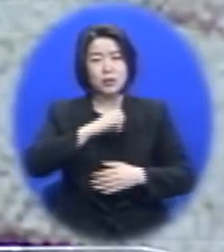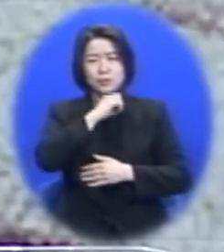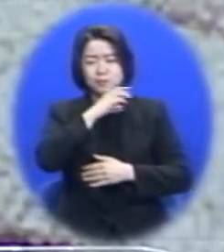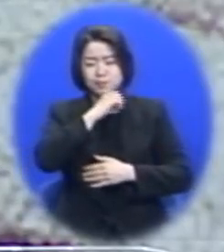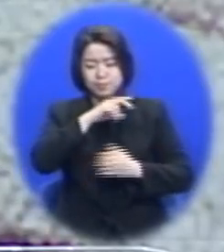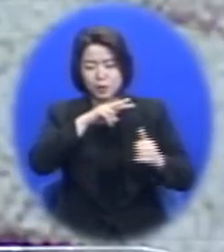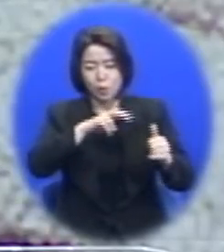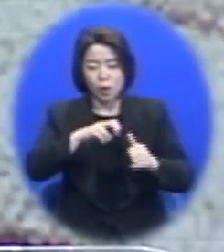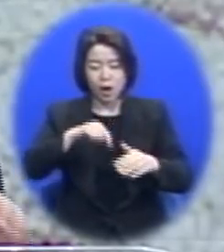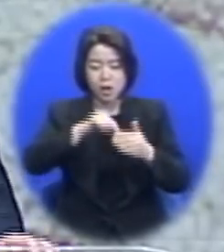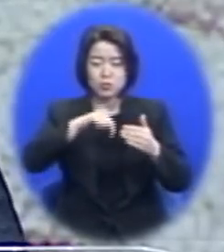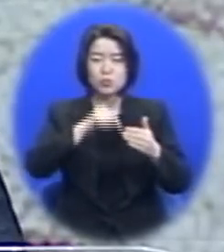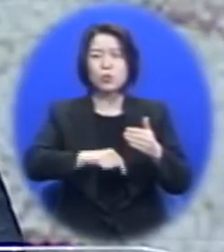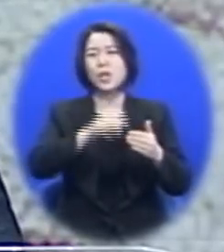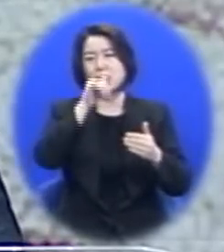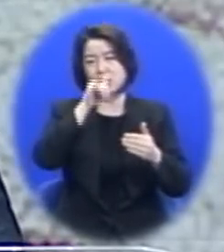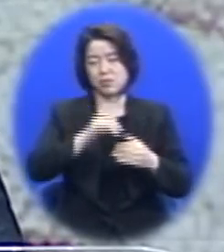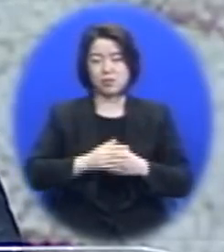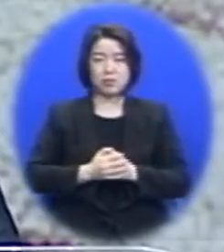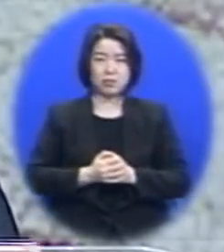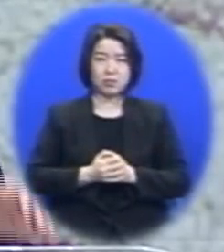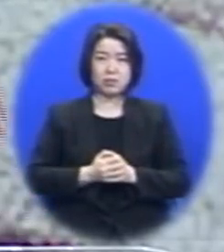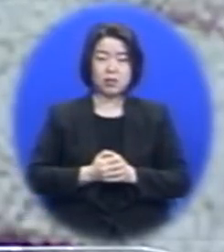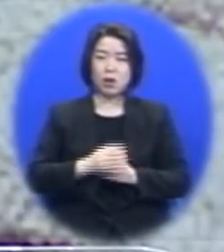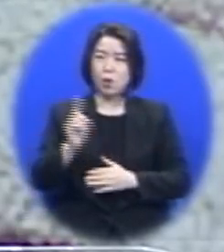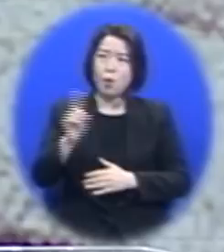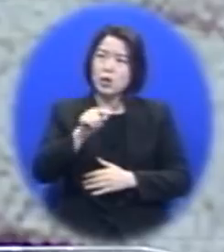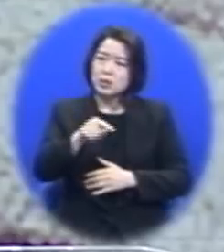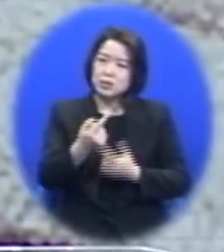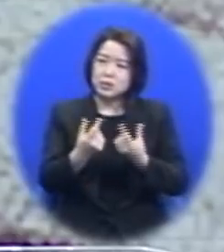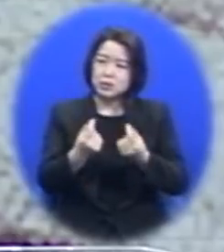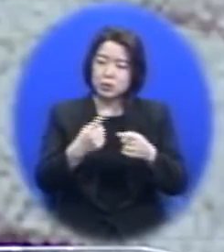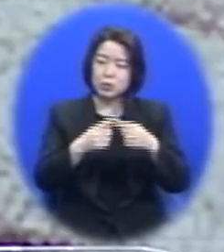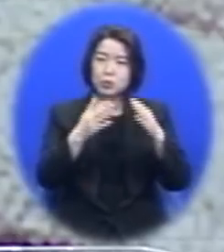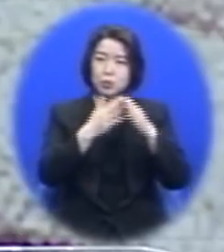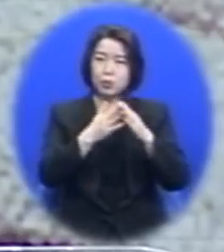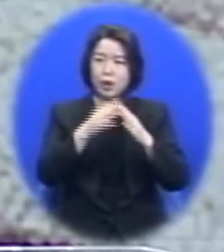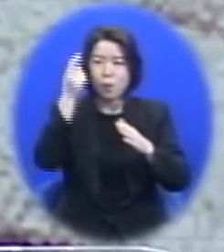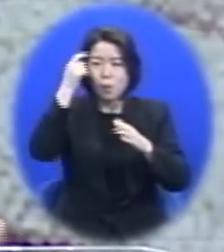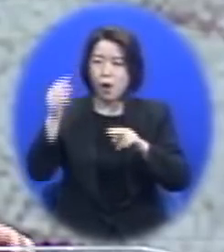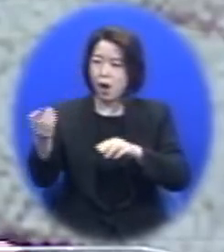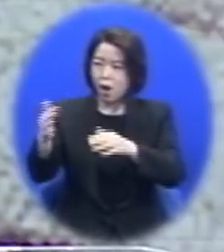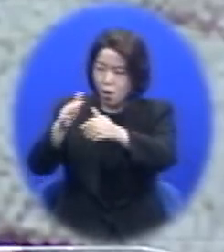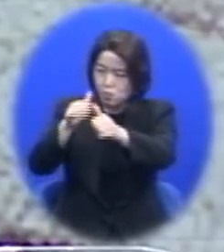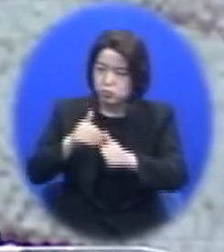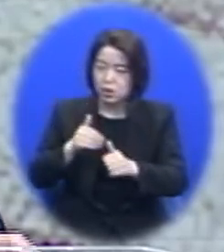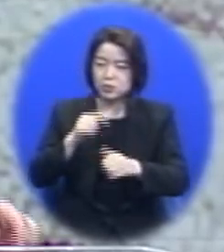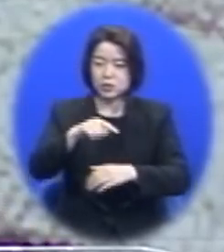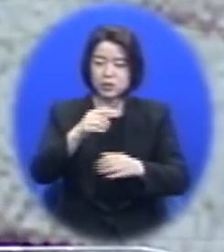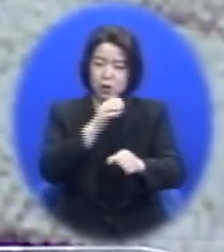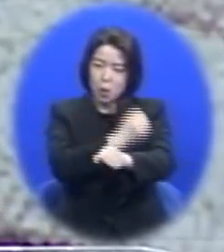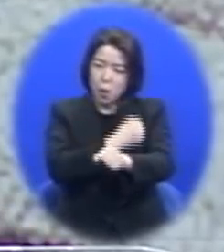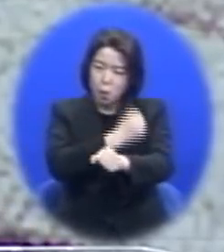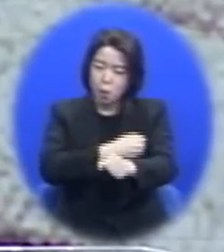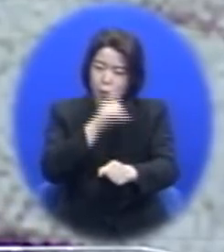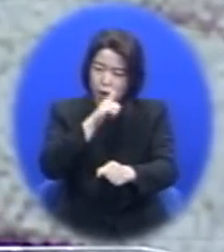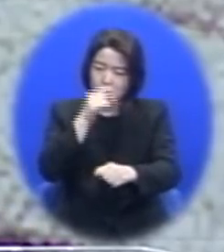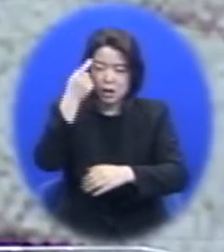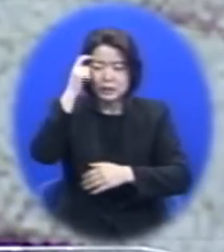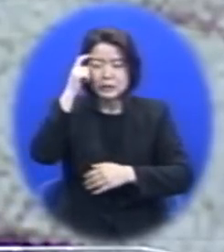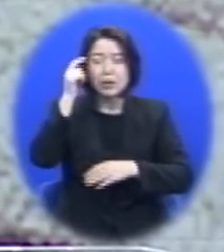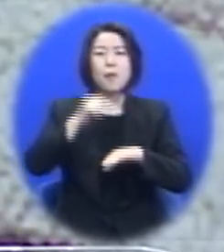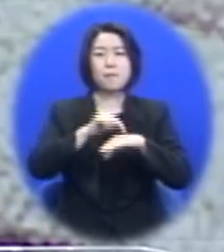속에서 있었습니다 도대체 이런 교회의 왜 오라고 그랬어 내가 이런 고생을 해야 되는 거야 그런